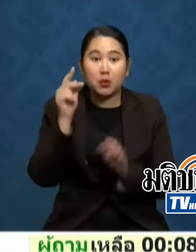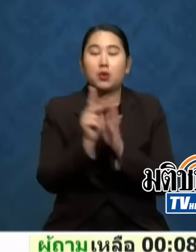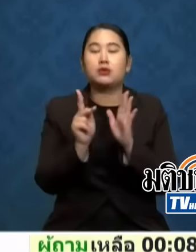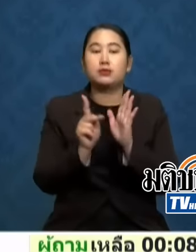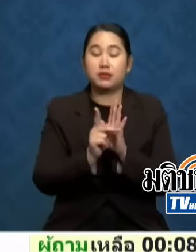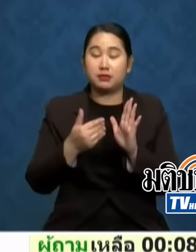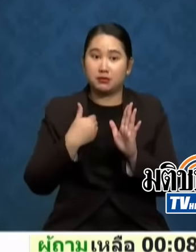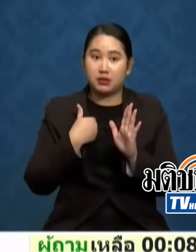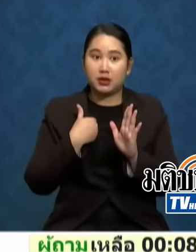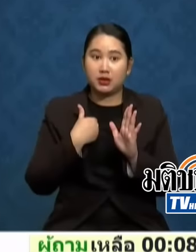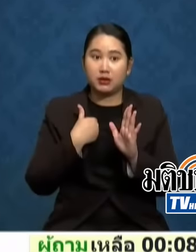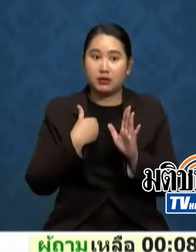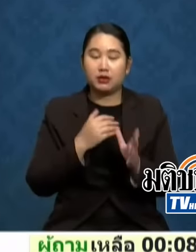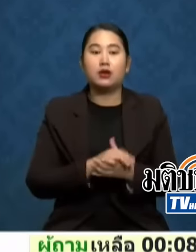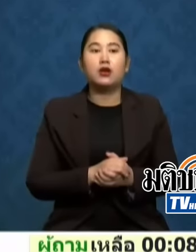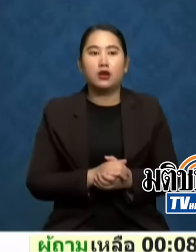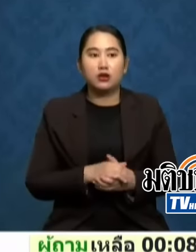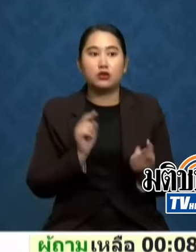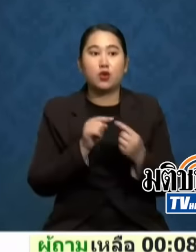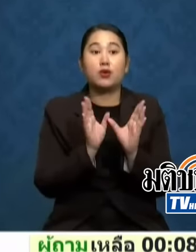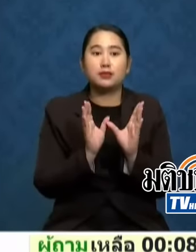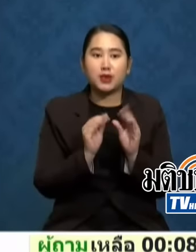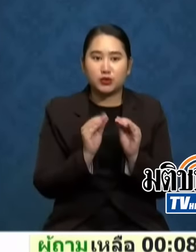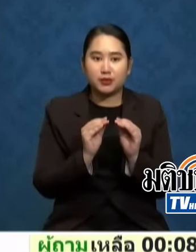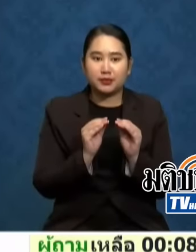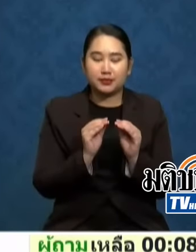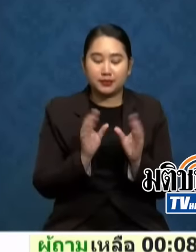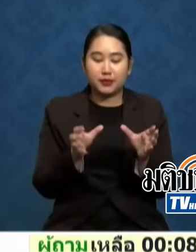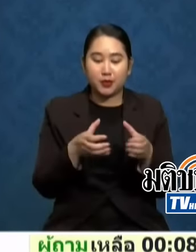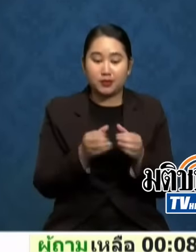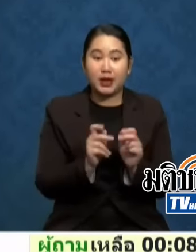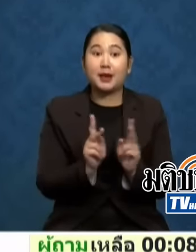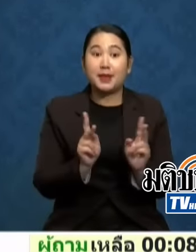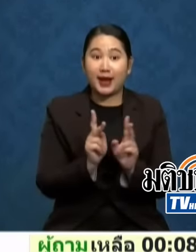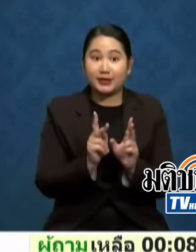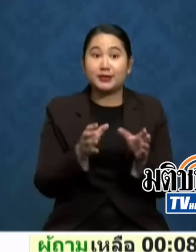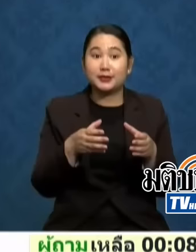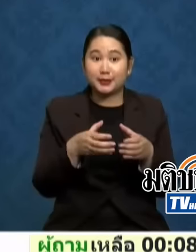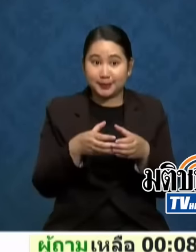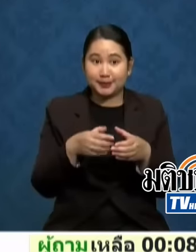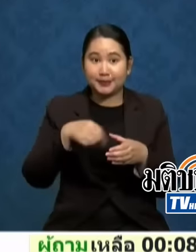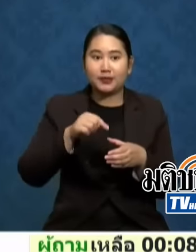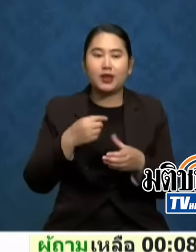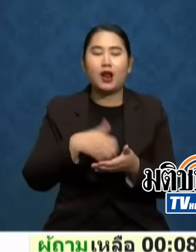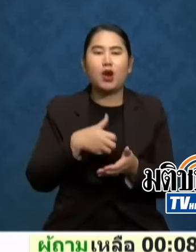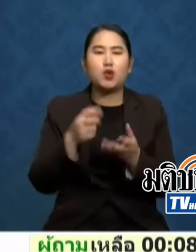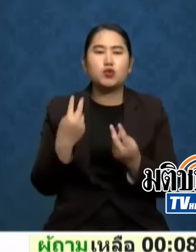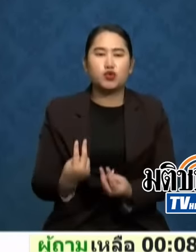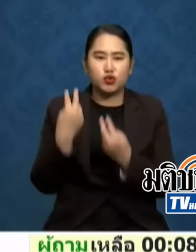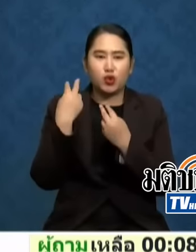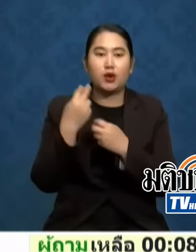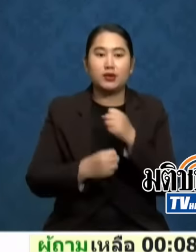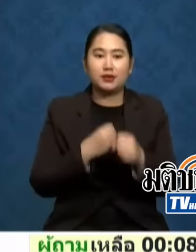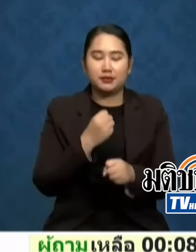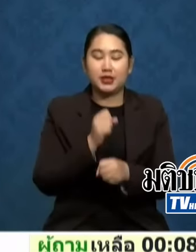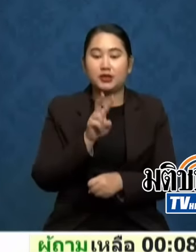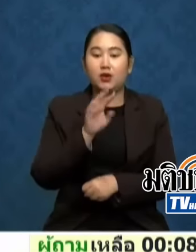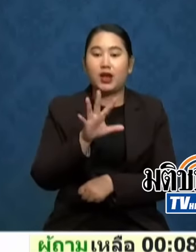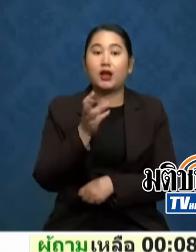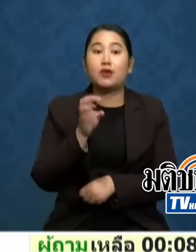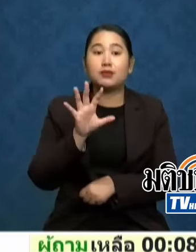บับนี้อยู่เพราะว่าการประชุมล่าสุดของคณะกรรมการตามระเบียบนี้เนี่ยต้องย้อนไปถึงปี